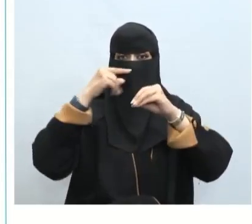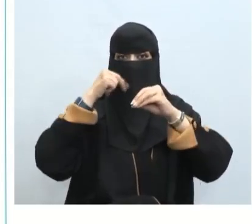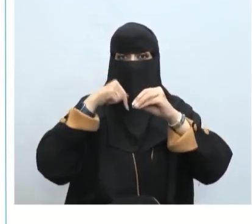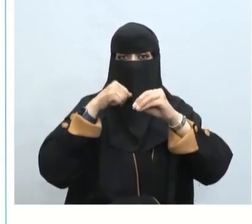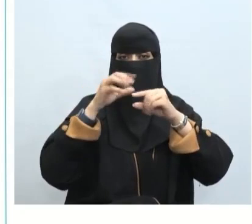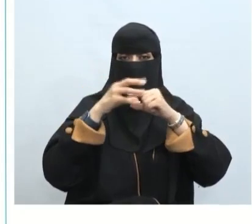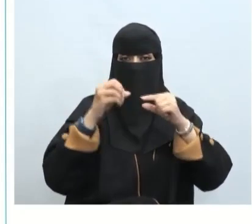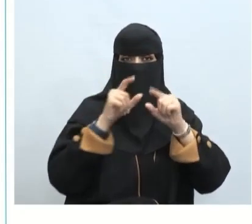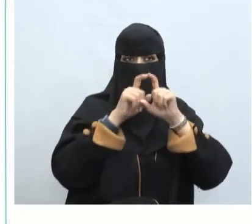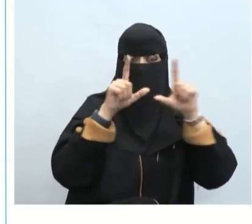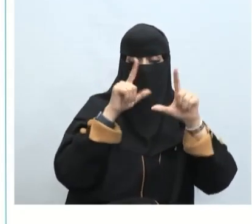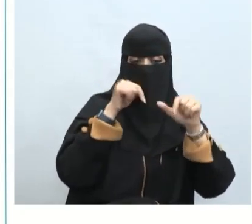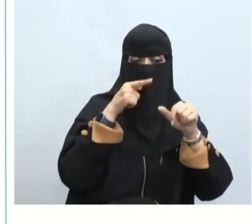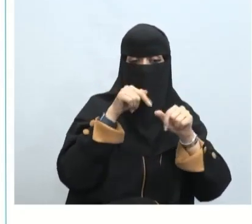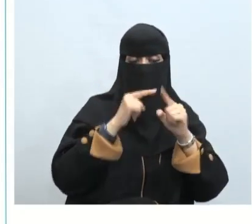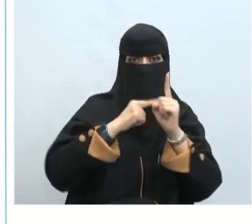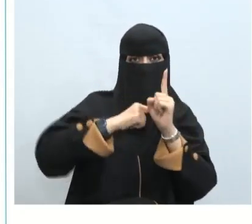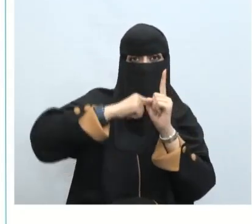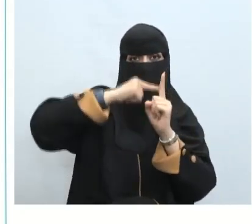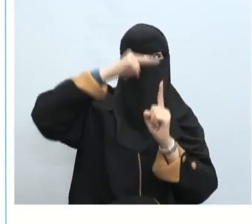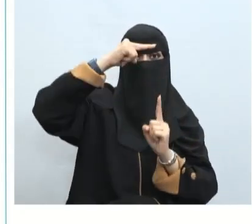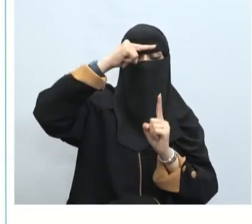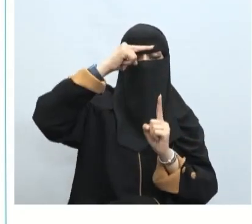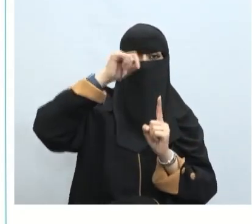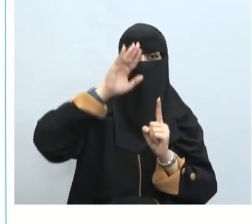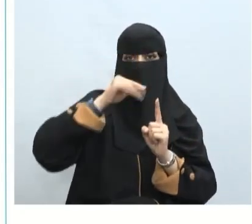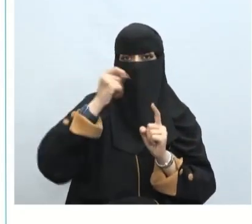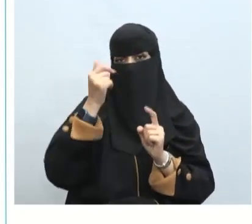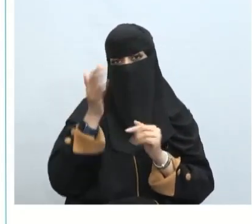العرض وهذا يؤدي الى ارتفاع الاسعار